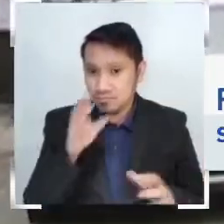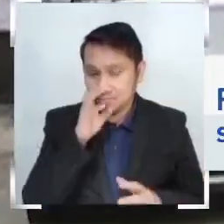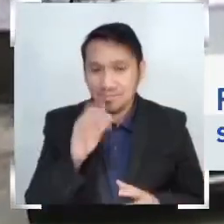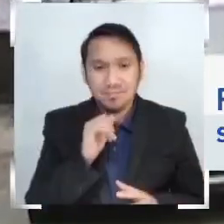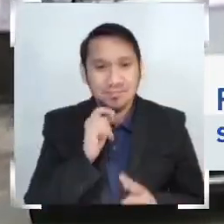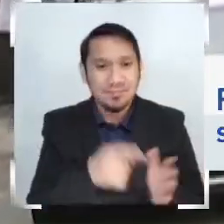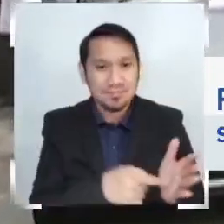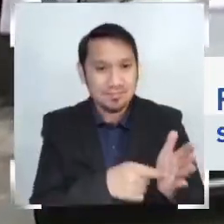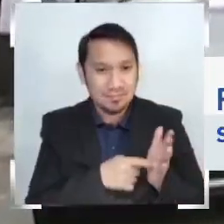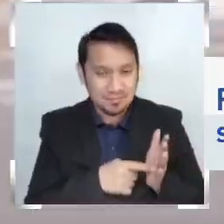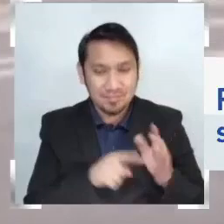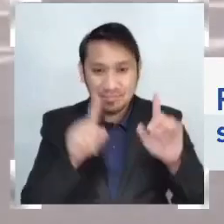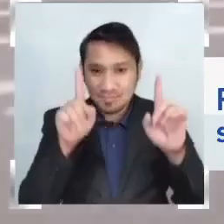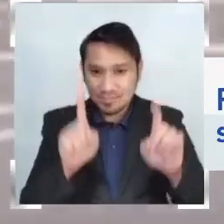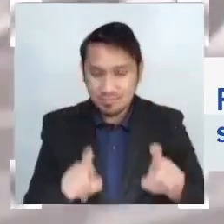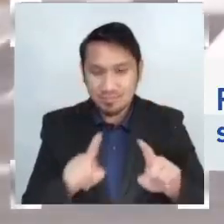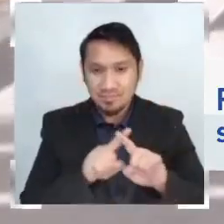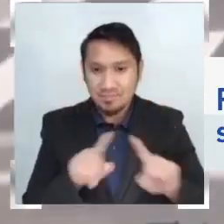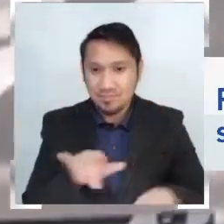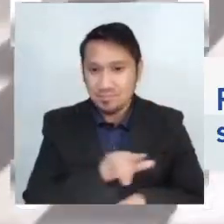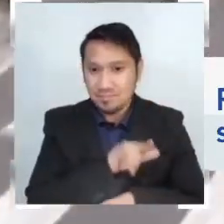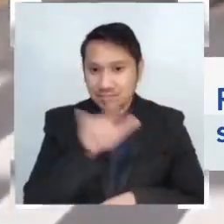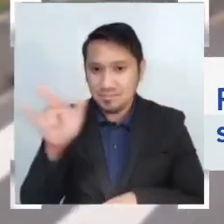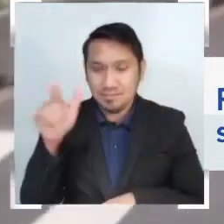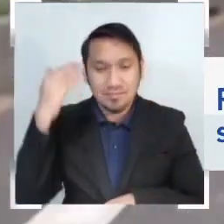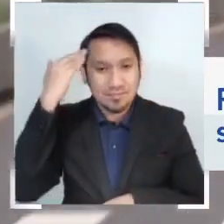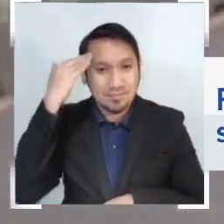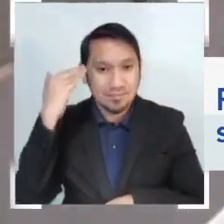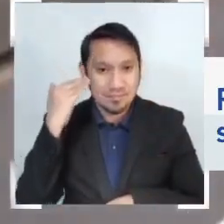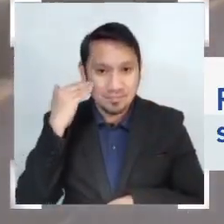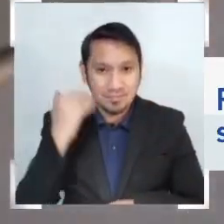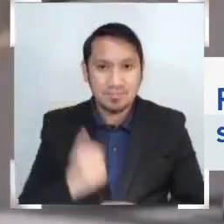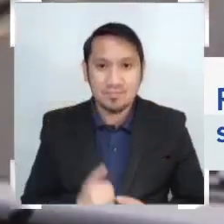COVID-19 test bago lumipad pa South Korea.